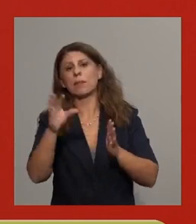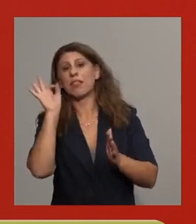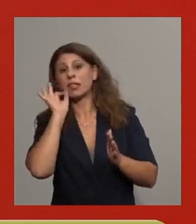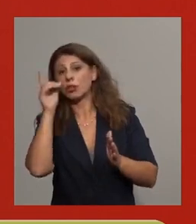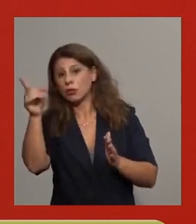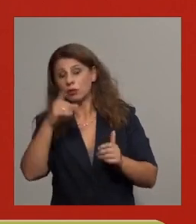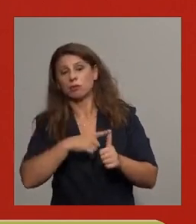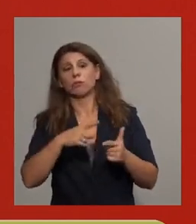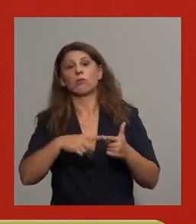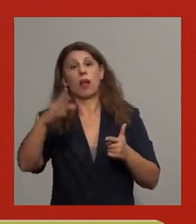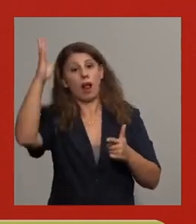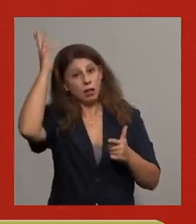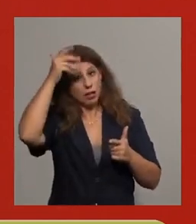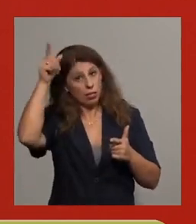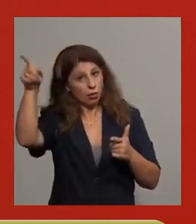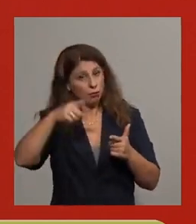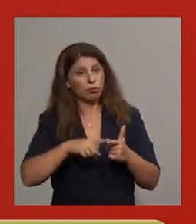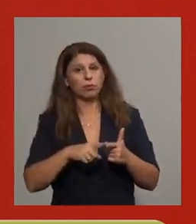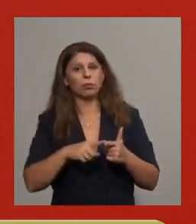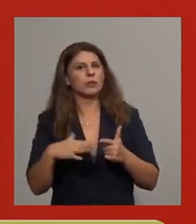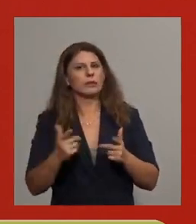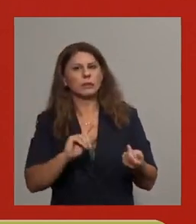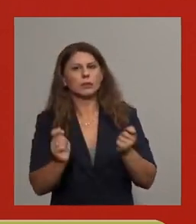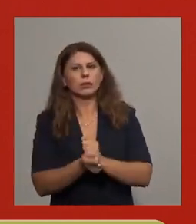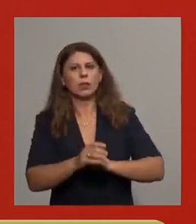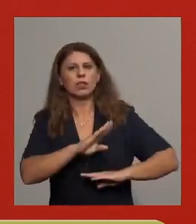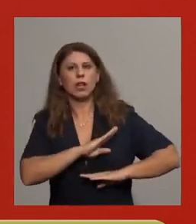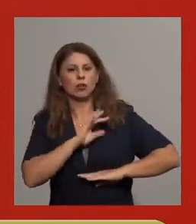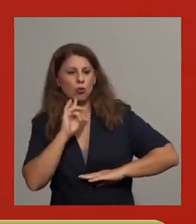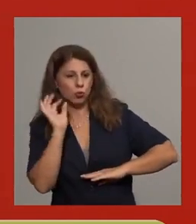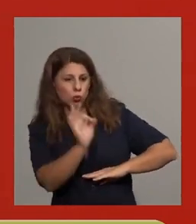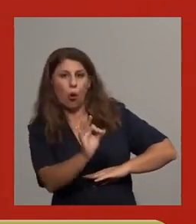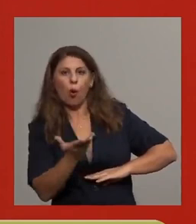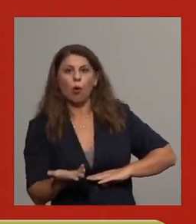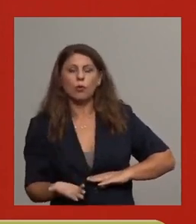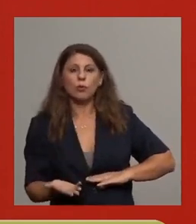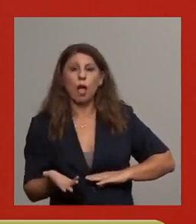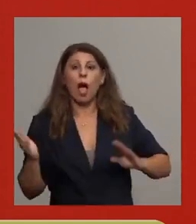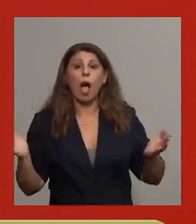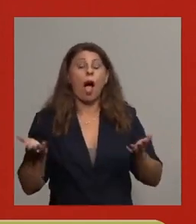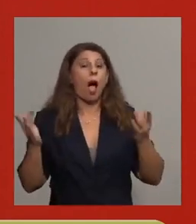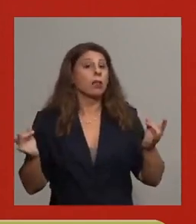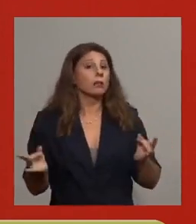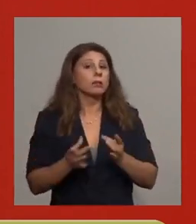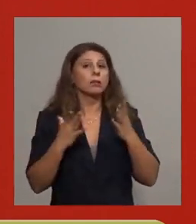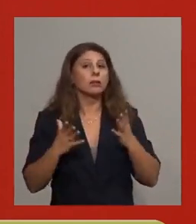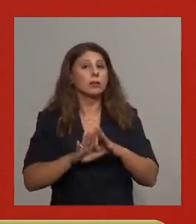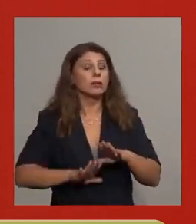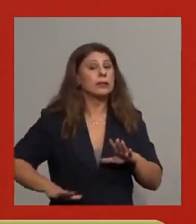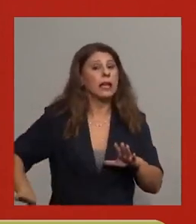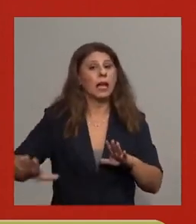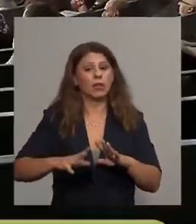Θεσσαλονίκη, όπως η Αλεξανδρούπολη, σε στρατιωτικούς στόχους αν υπάρξει μια ευρύτερη